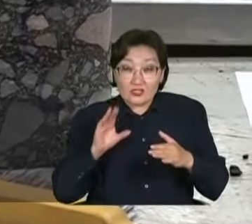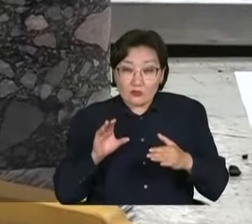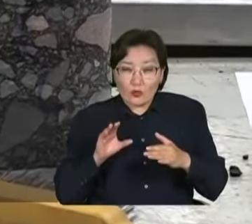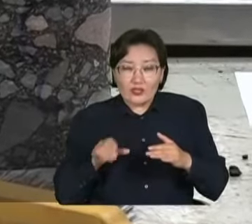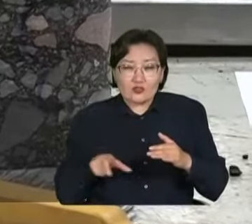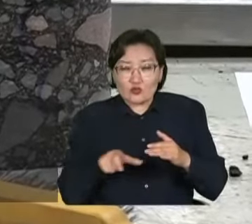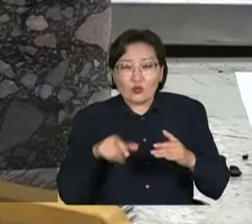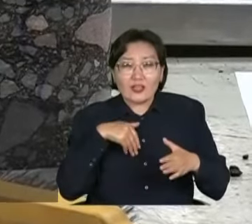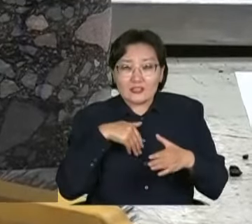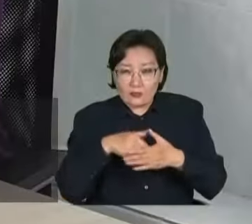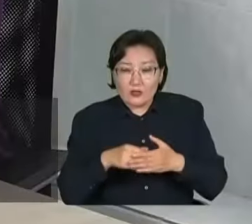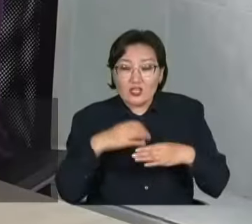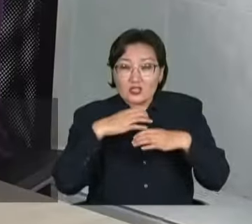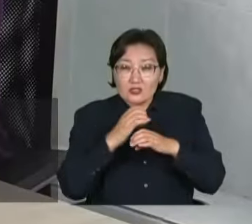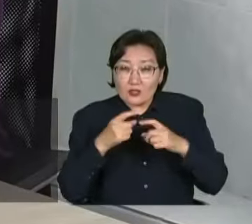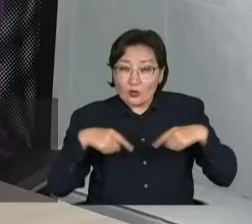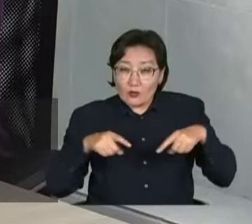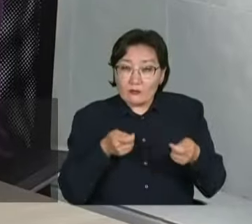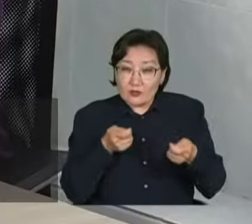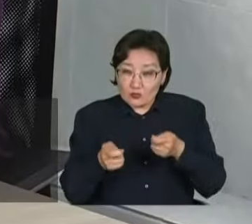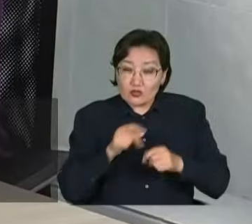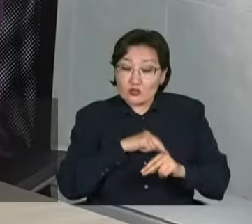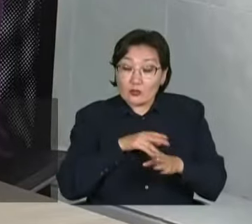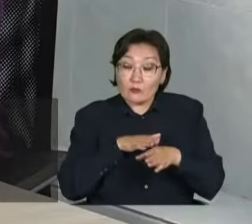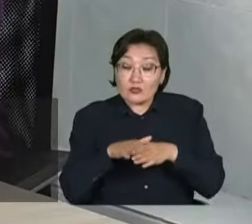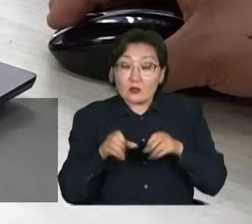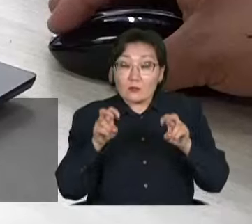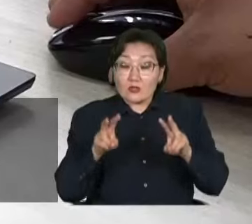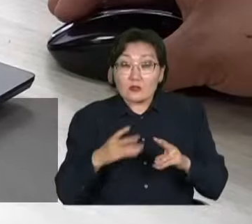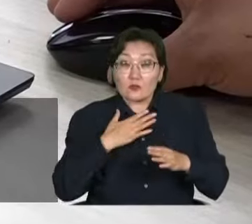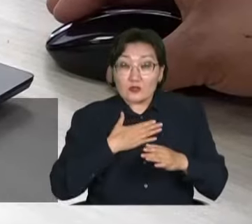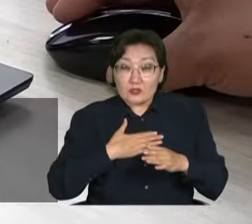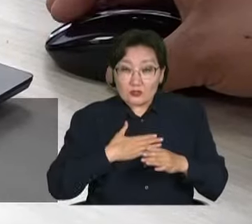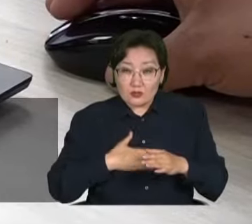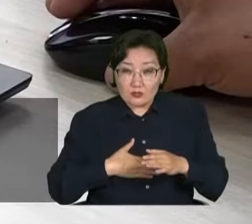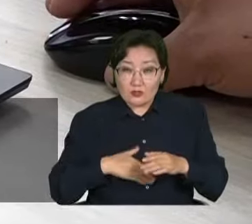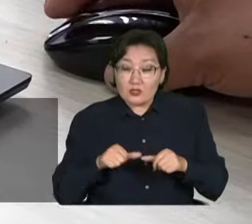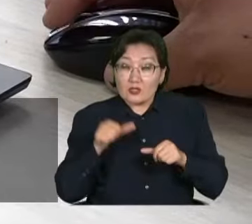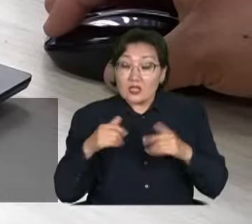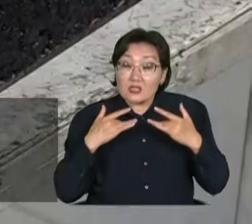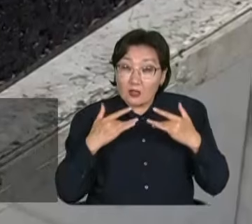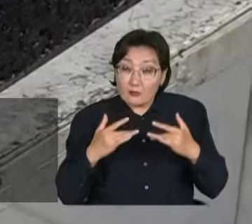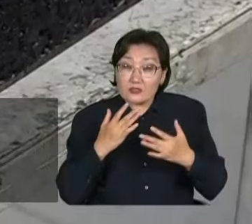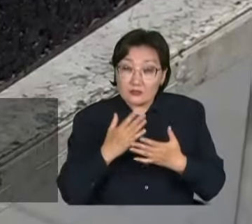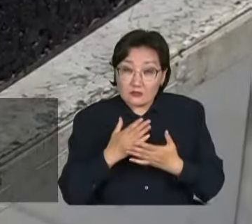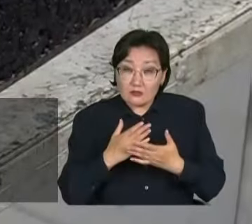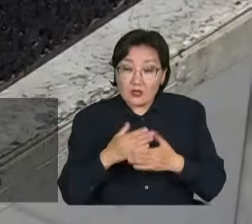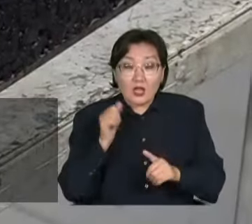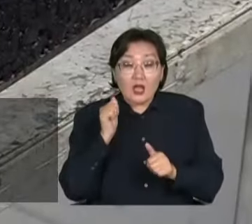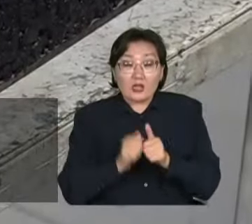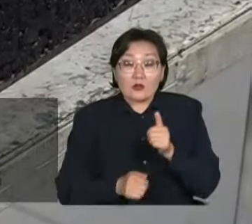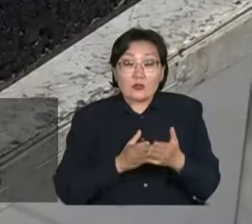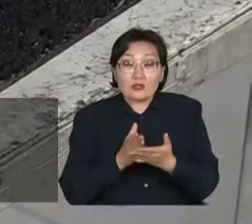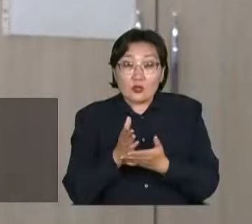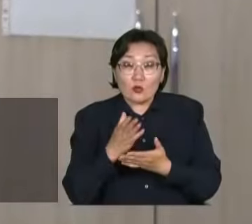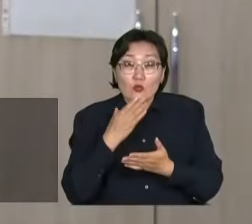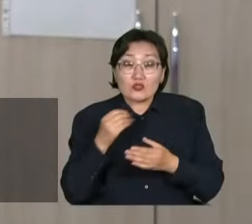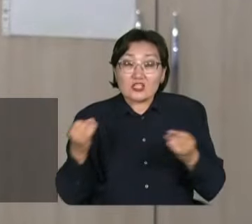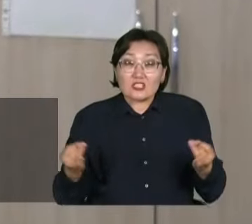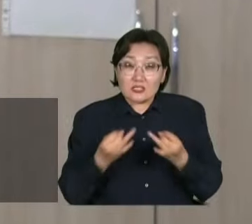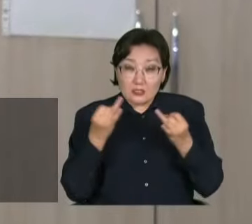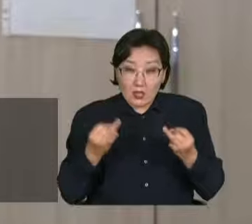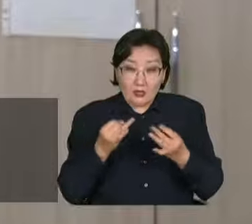орталығында зертхана бөлімінің меңгерушісі қызметін атқарып жүр. Мамандығым сабырлық пен батылдықты ерекше талап етеді, дейді ол. Әрбір саланың өзінің бір